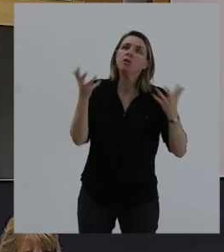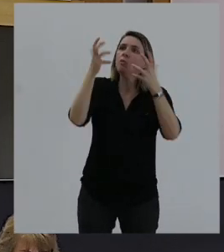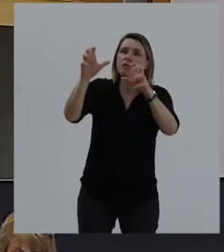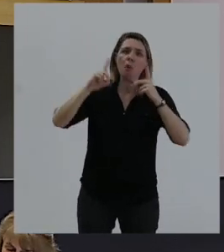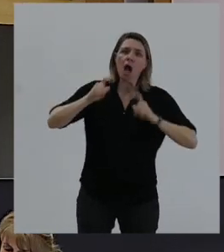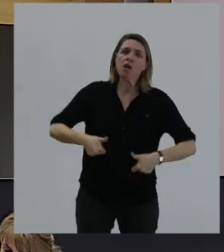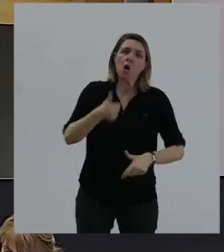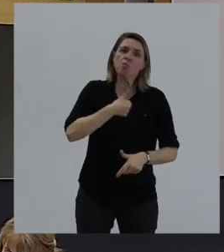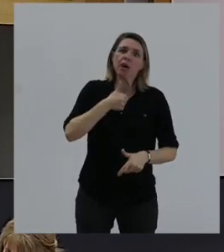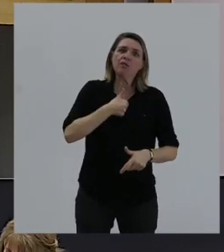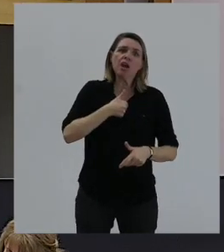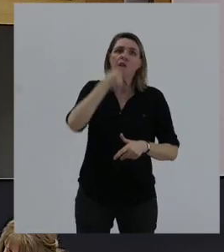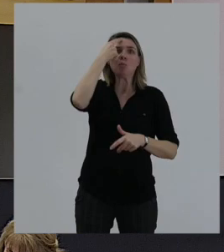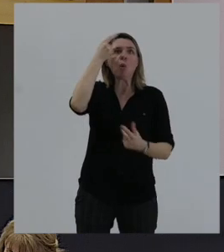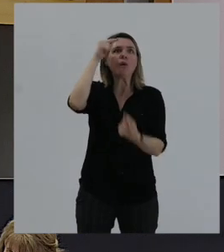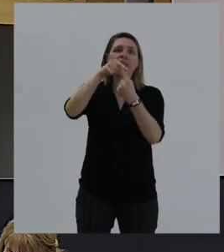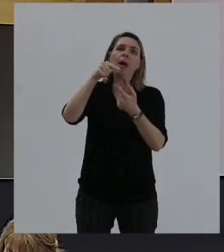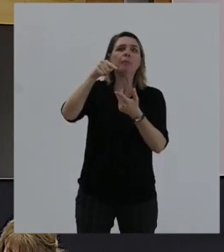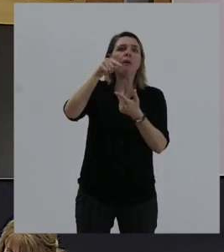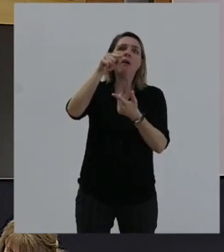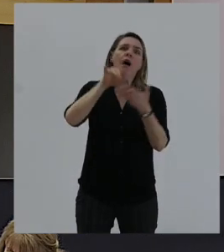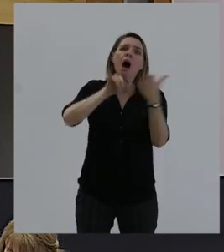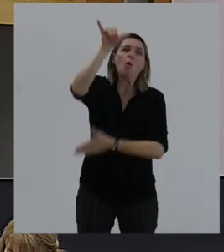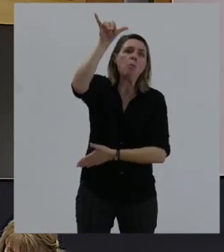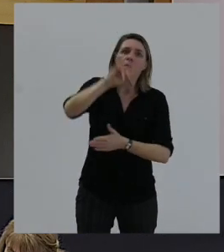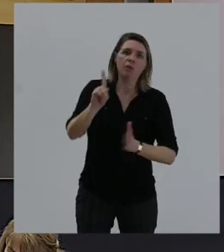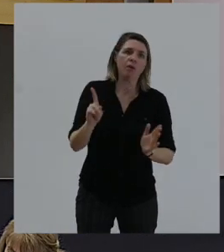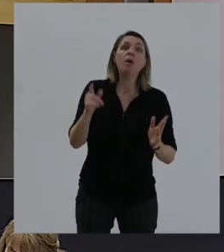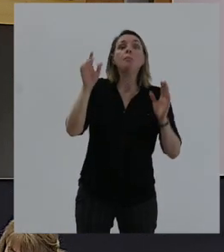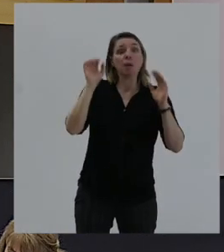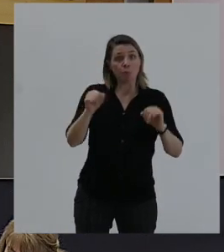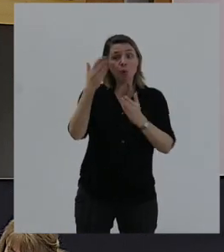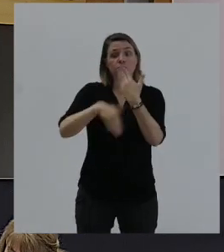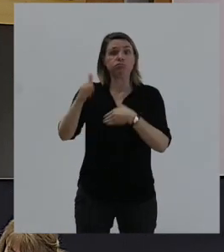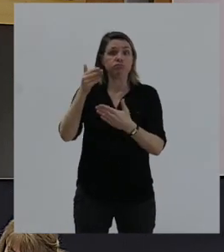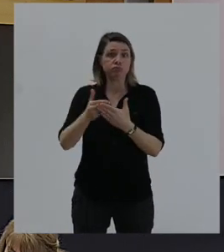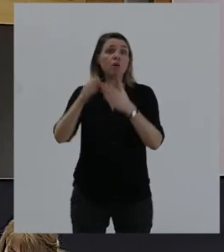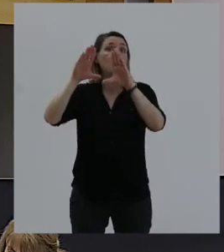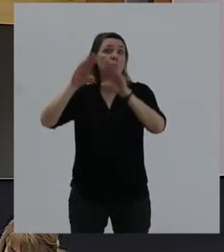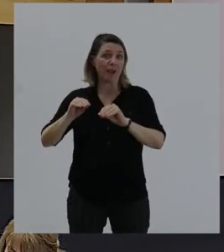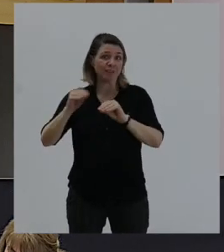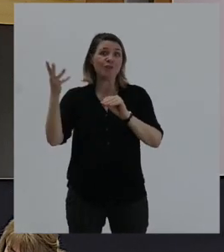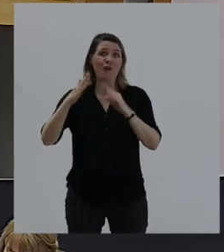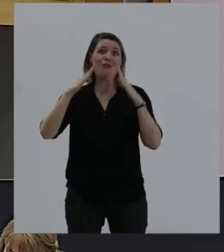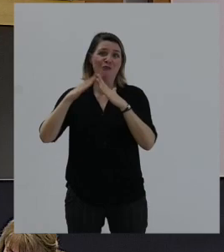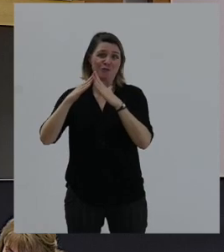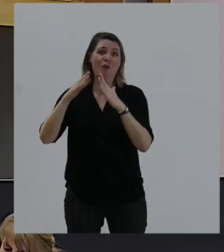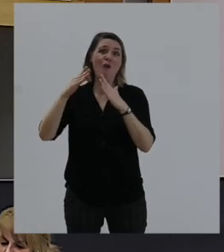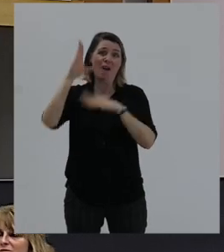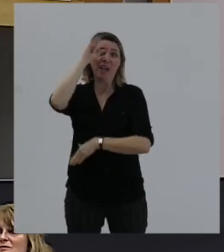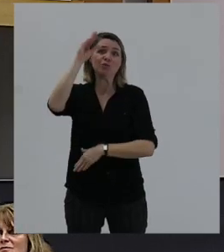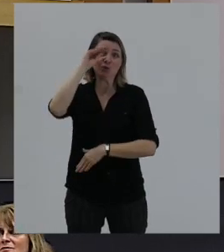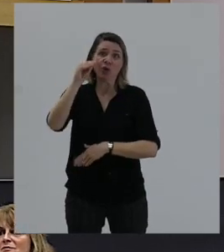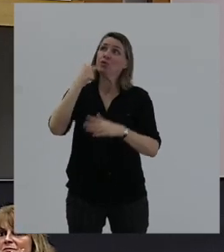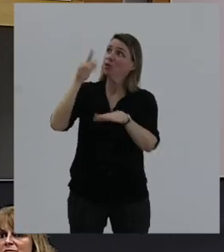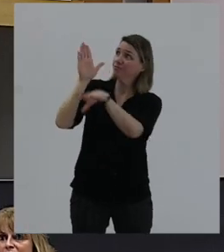cette école privée aéronautique sur notre parcelle. En revanche, là, on peut faire du logement étudiant. Donc nous l'avons dit à la région, nous